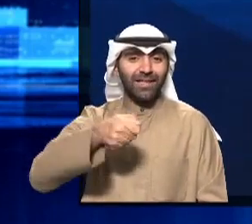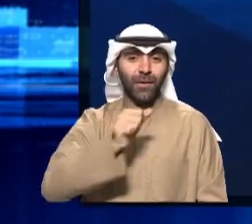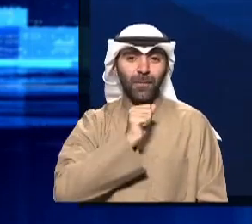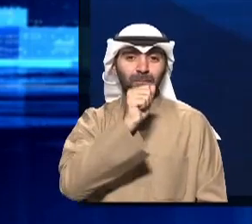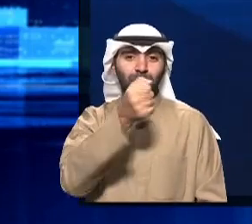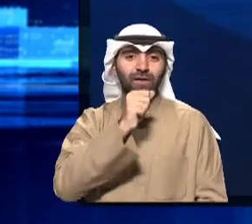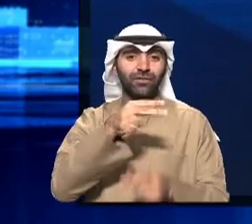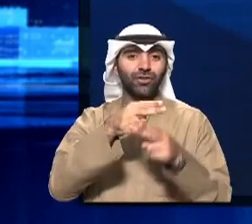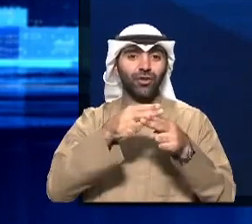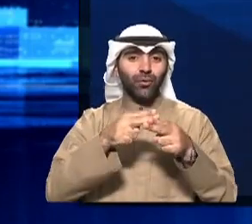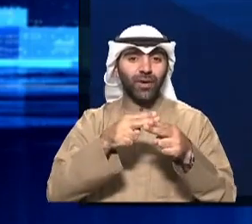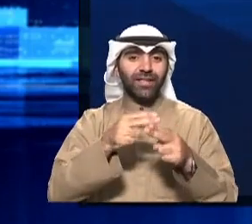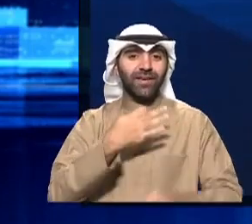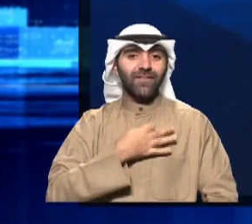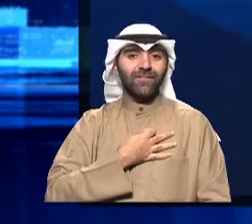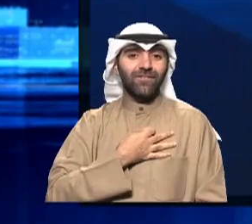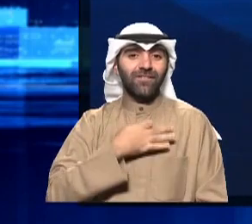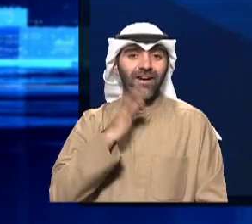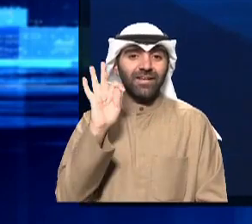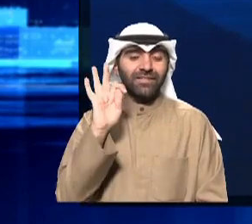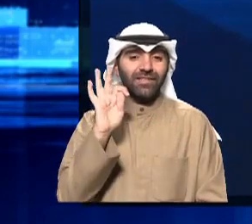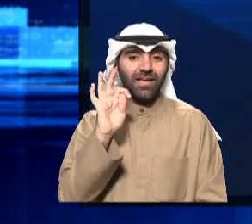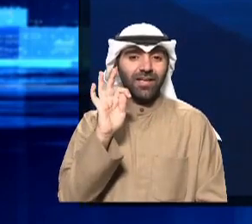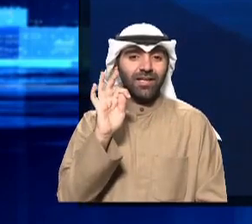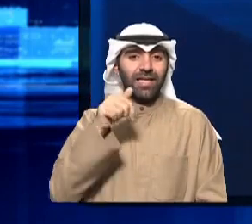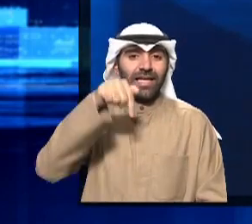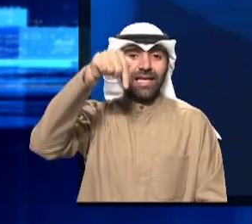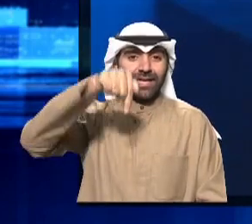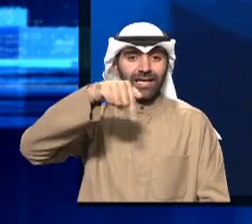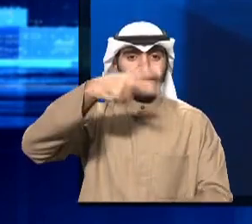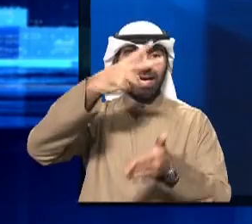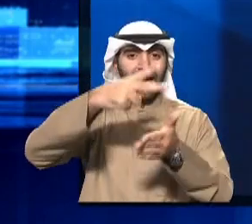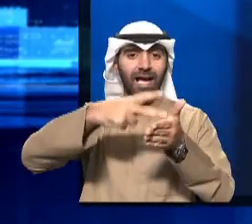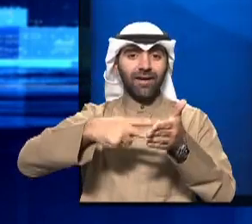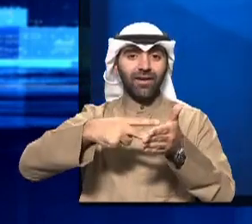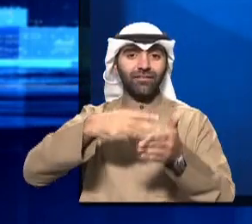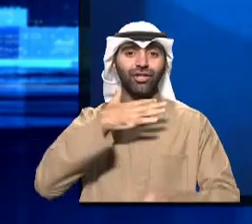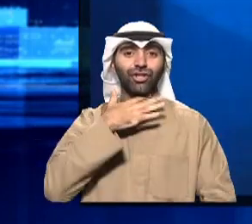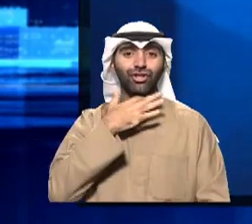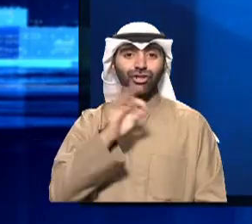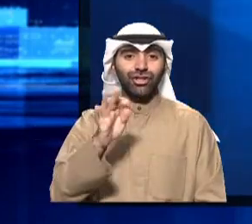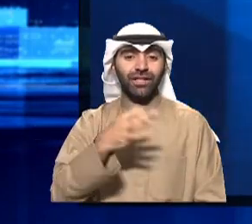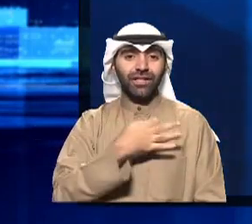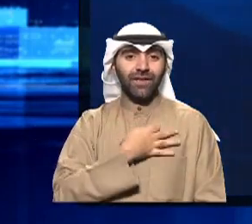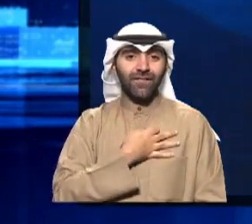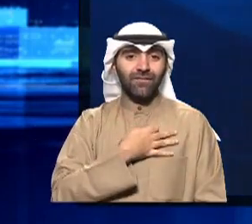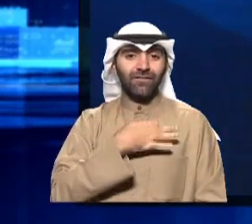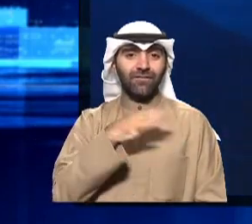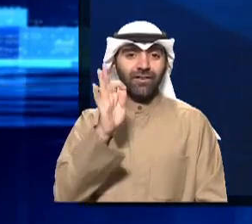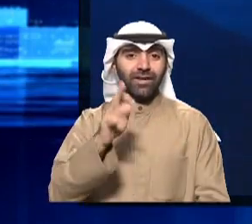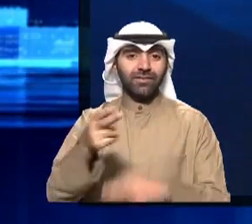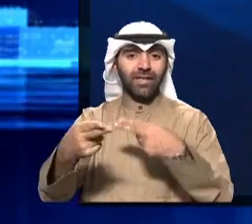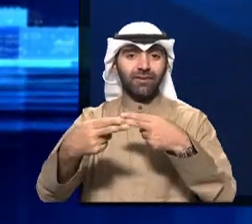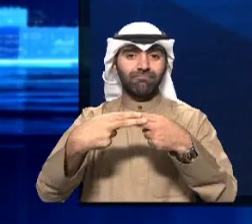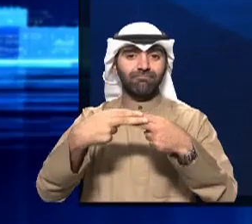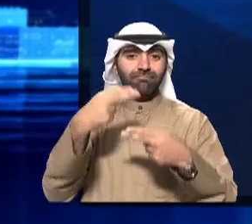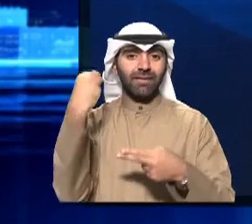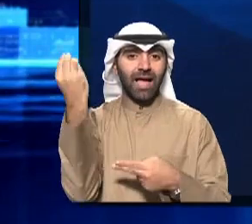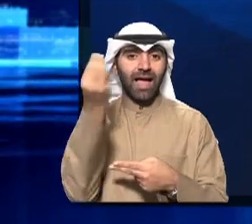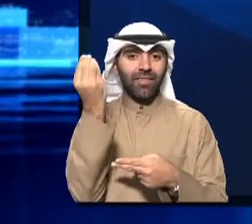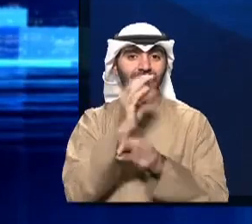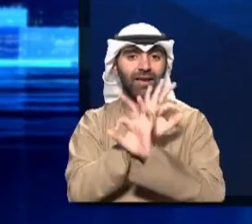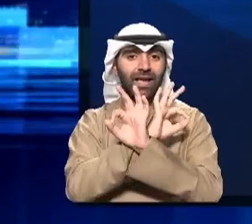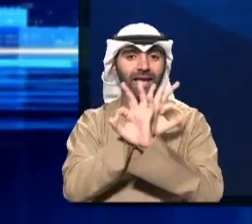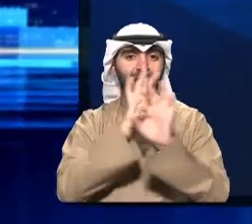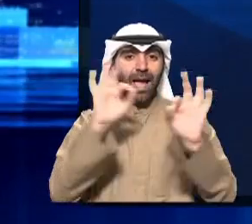شهر. مريم، كيف ترصدي لنا الصورة في باريس اليوم في ظل الدخول في إغلاق جديد لمواجهة